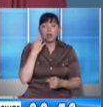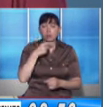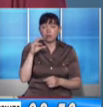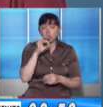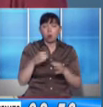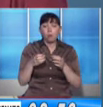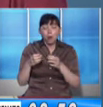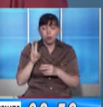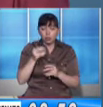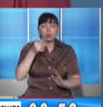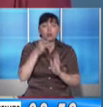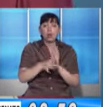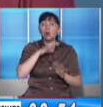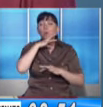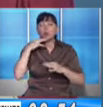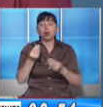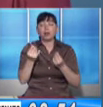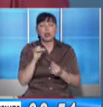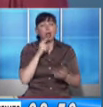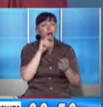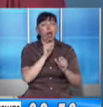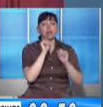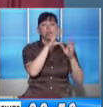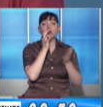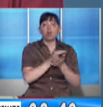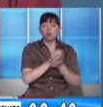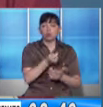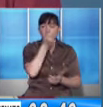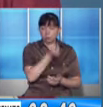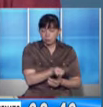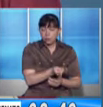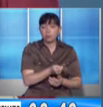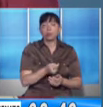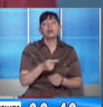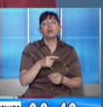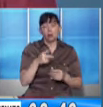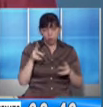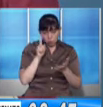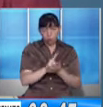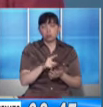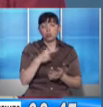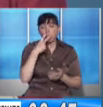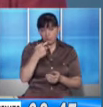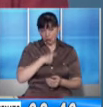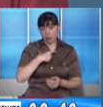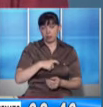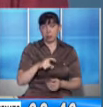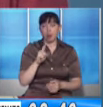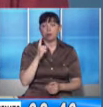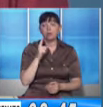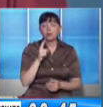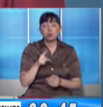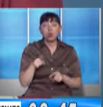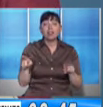despre partide care cheltuie foarte mult și la ce că ajung rapoarte foarte, cu bani foarte puțini, referiți-vă la dumneavoastră, pentru că